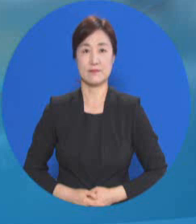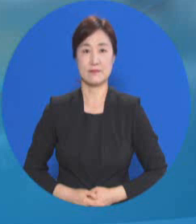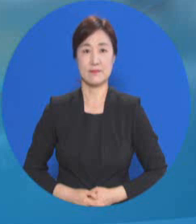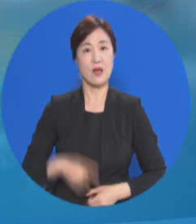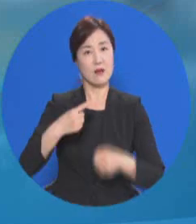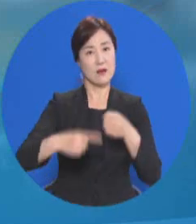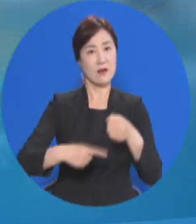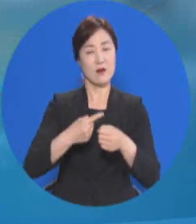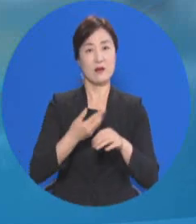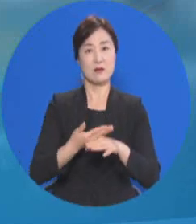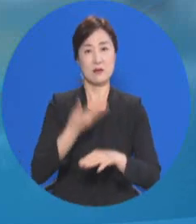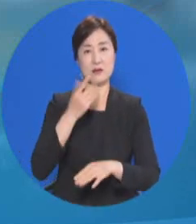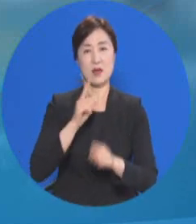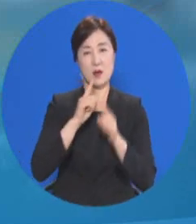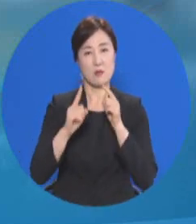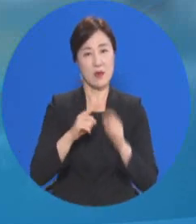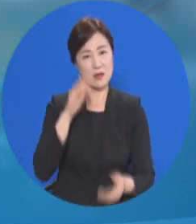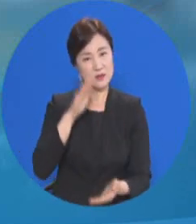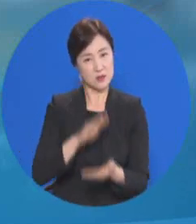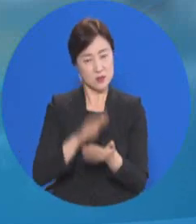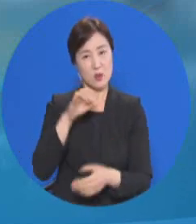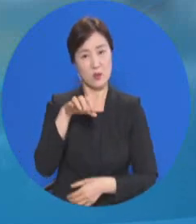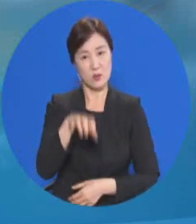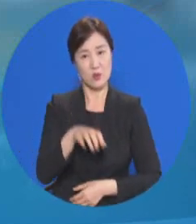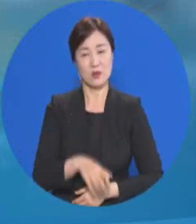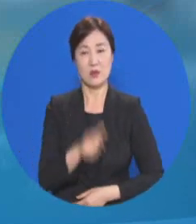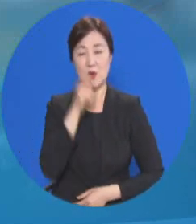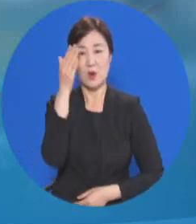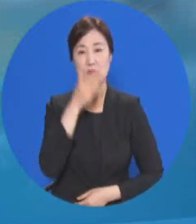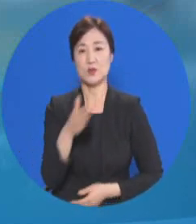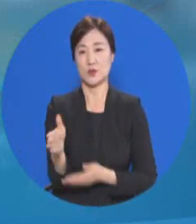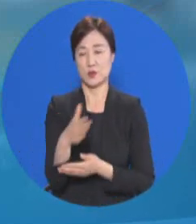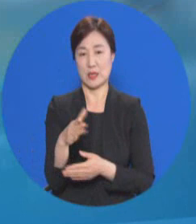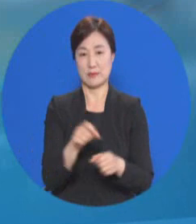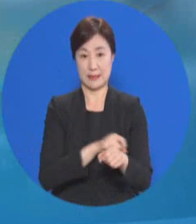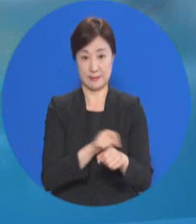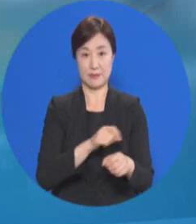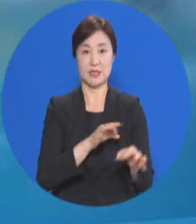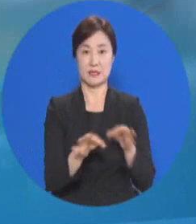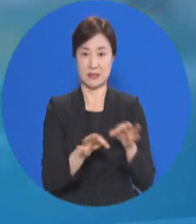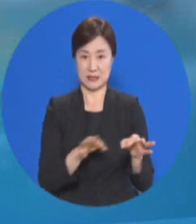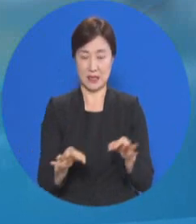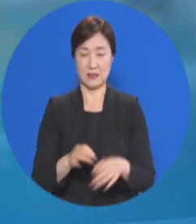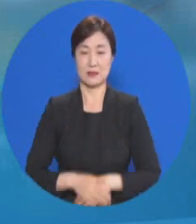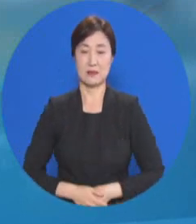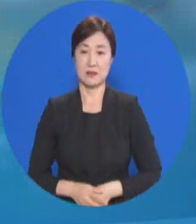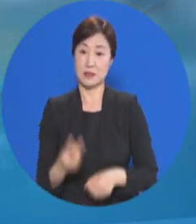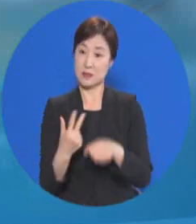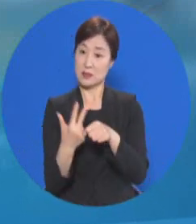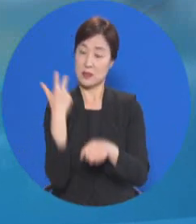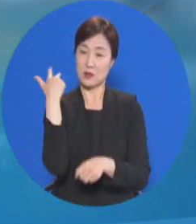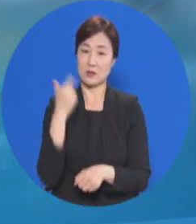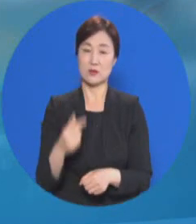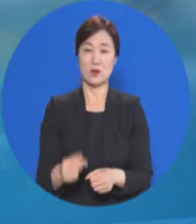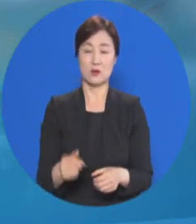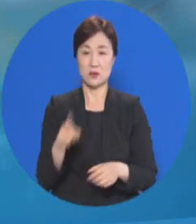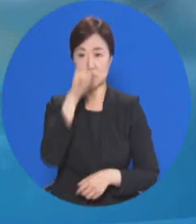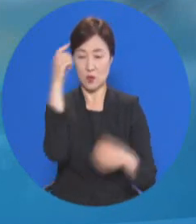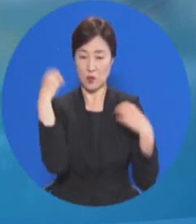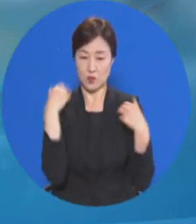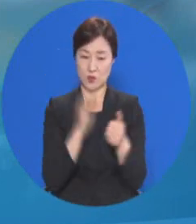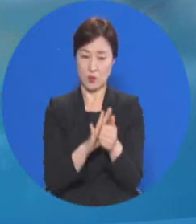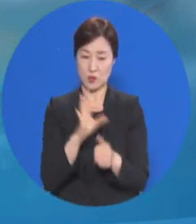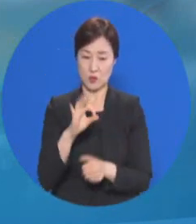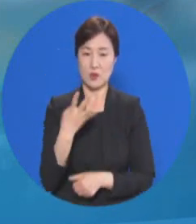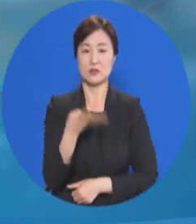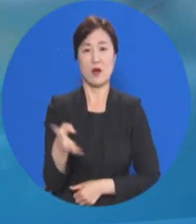1년 넘도록 논란이 뜨거웠던 곳이죠. 여수 수산물 특화시장에 7년 전 정부 보조금 4억 원이